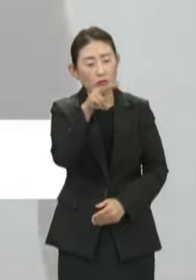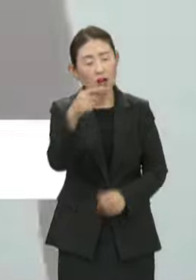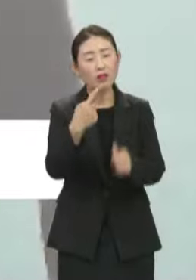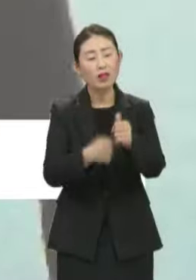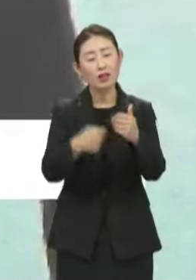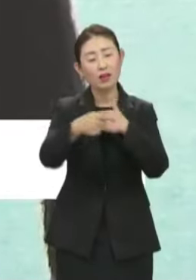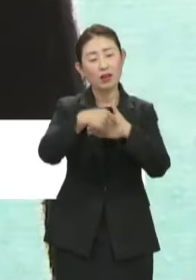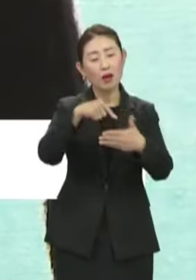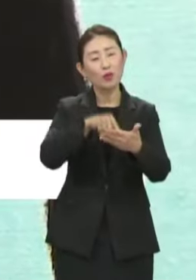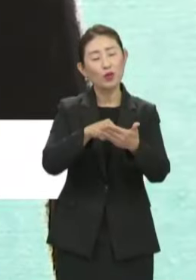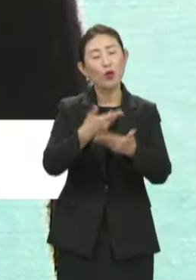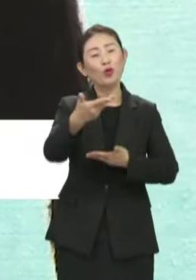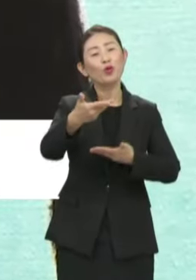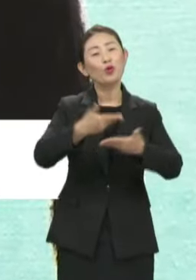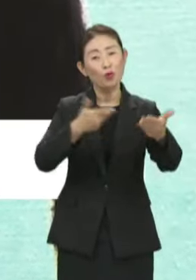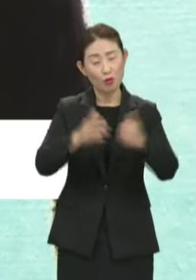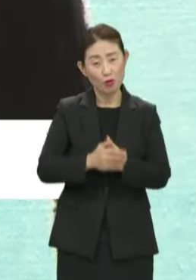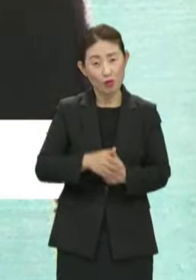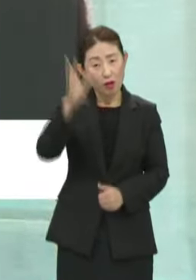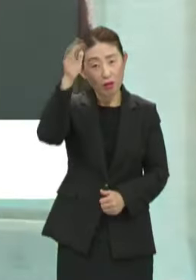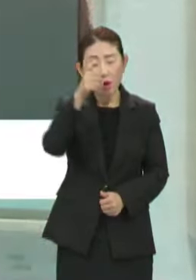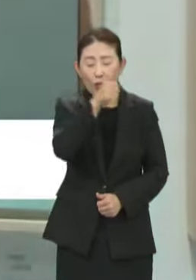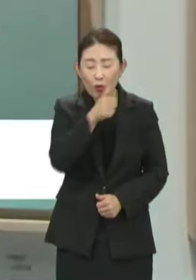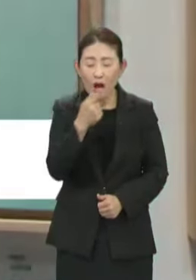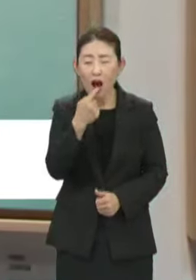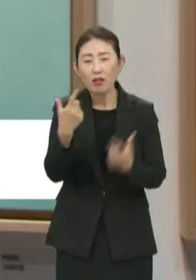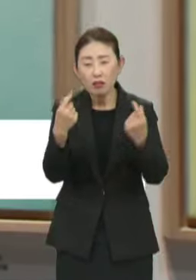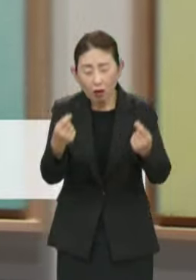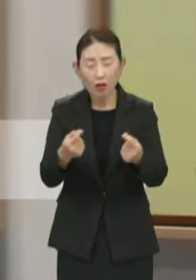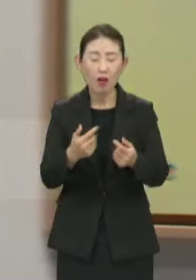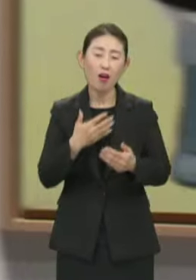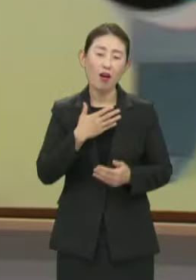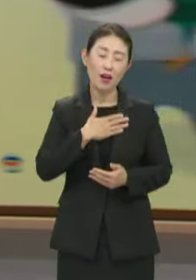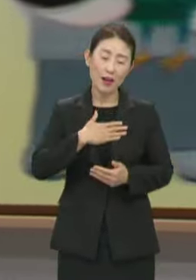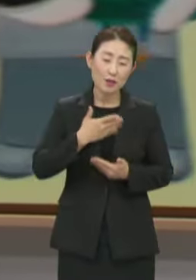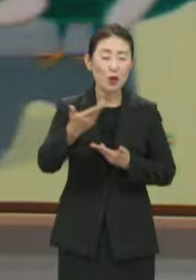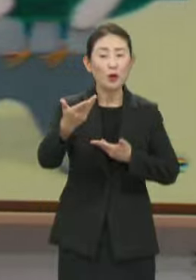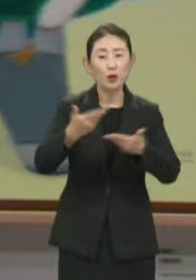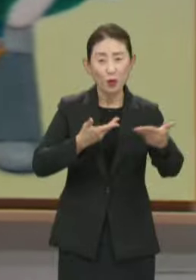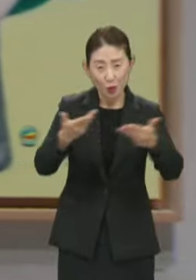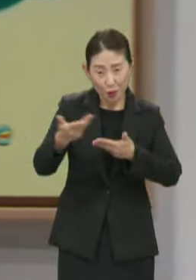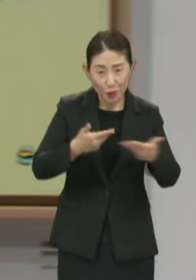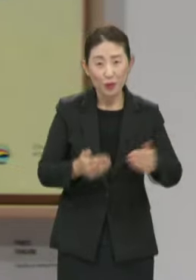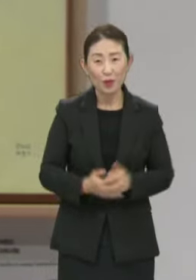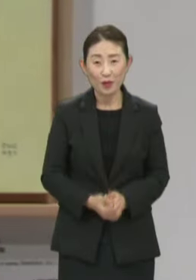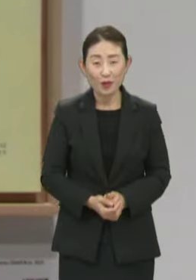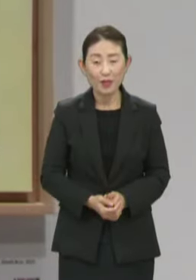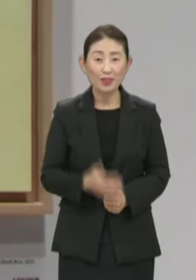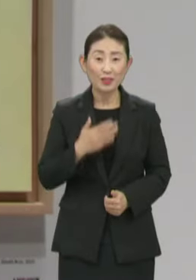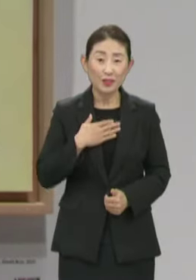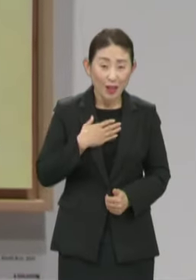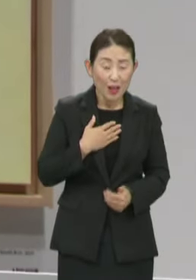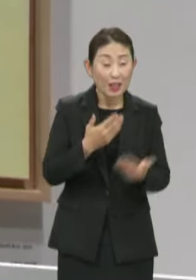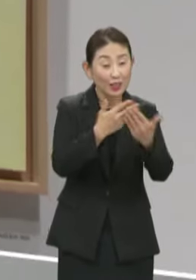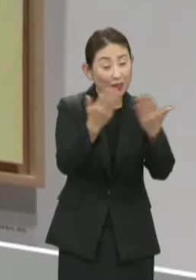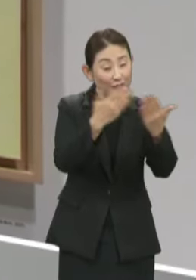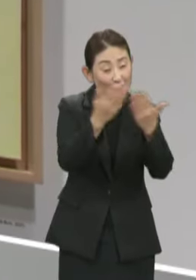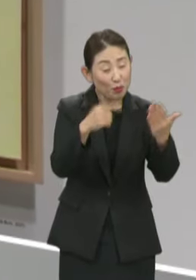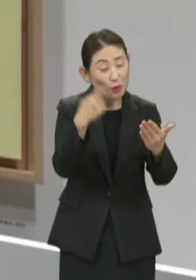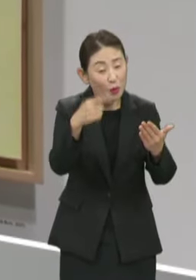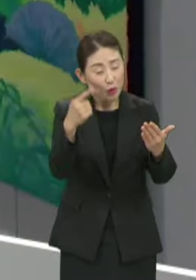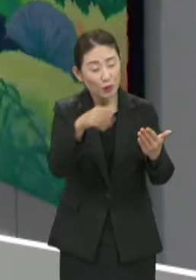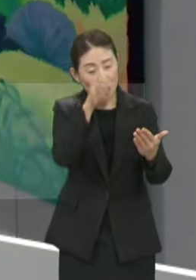주제로 반려동물처럼 정서적 교감을 나누며 영혼의 동반자가 될 나만의 반려작품을 찾아보는 전시입니다.